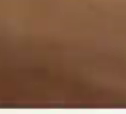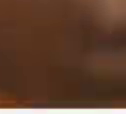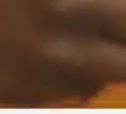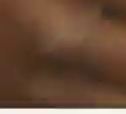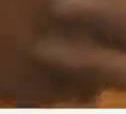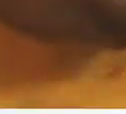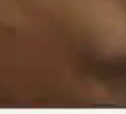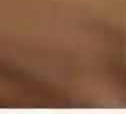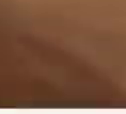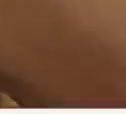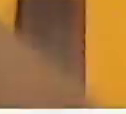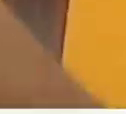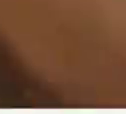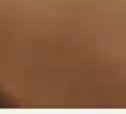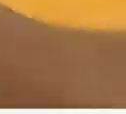Aoko.